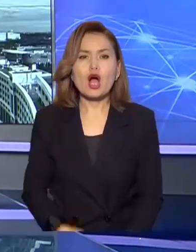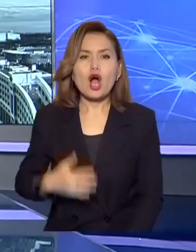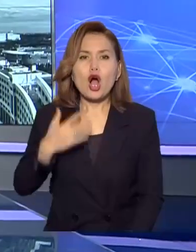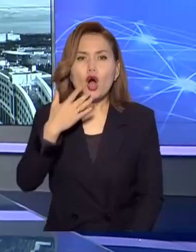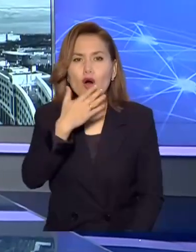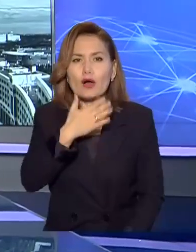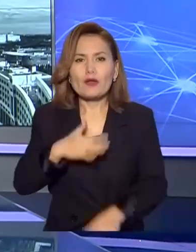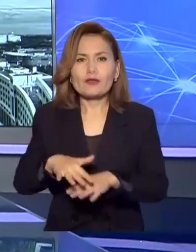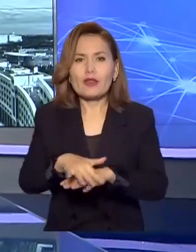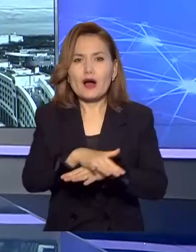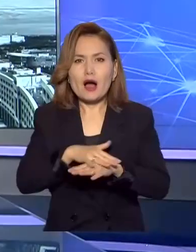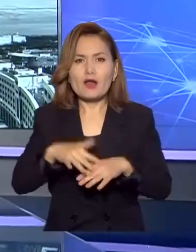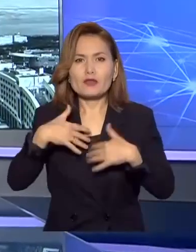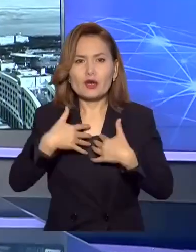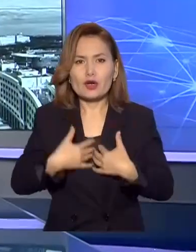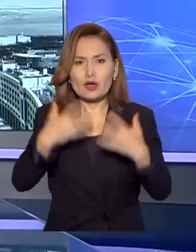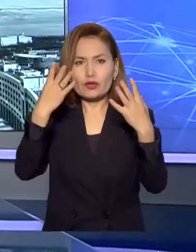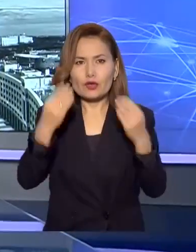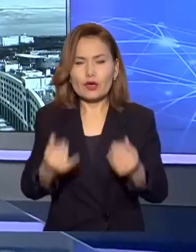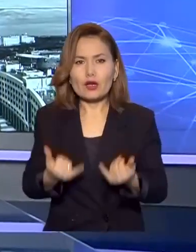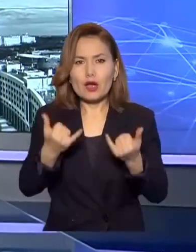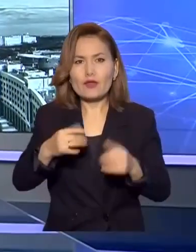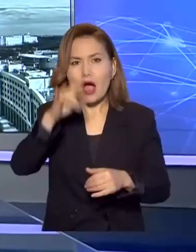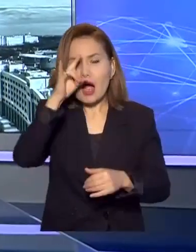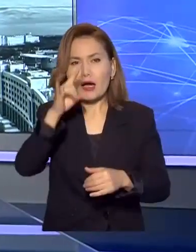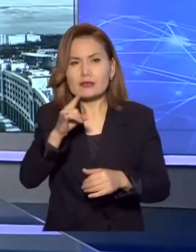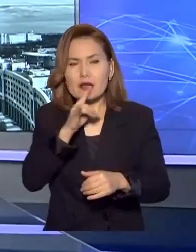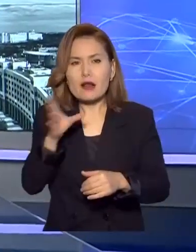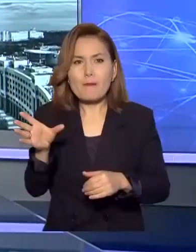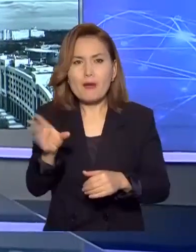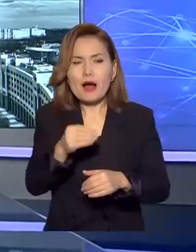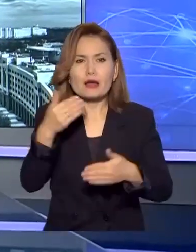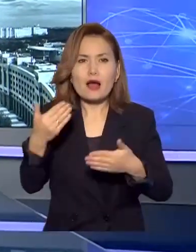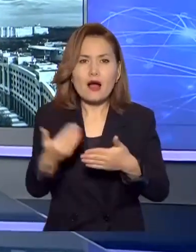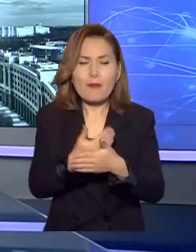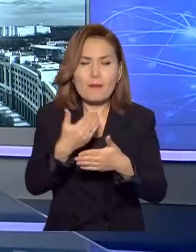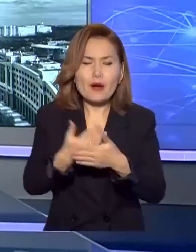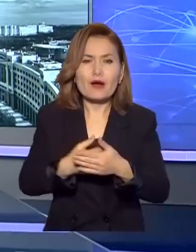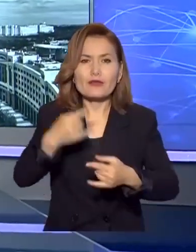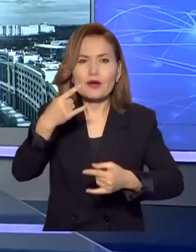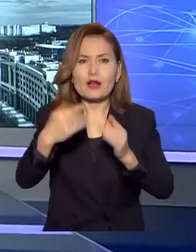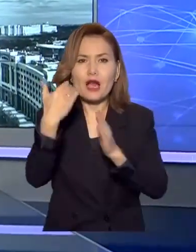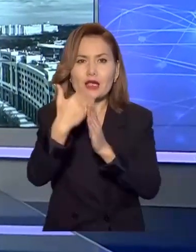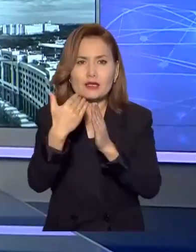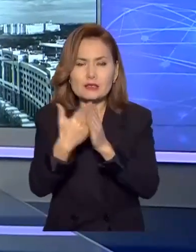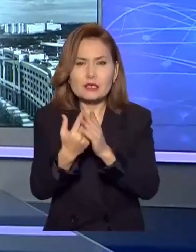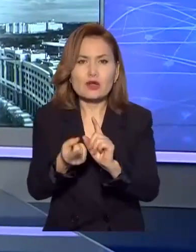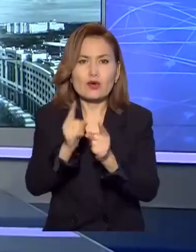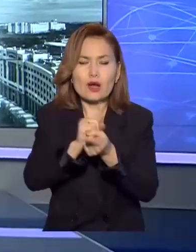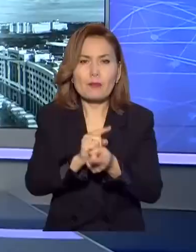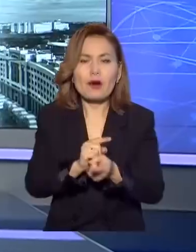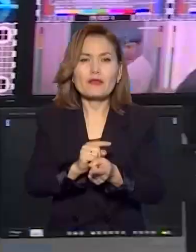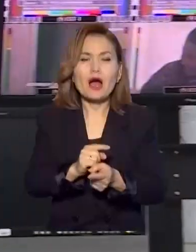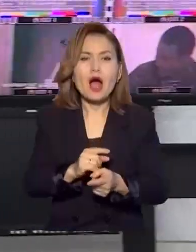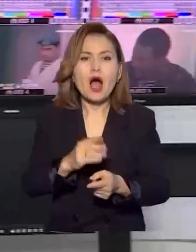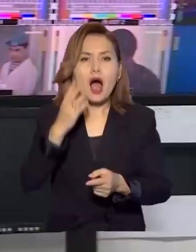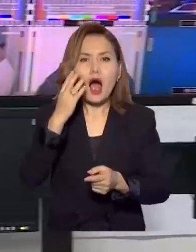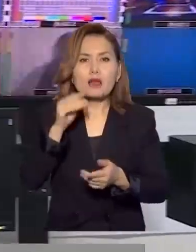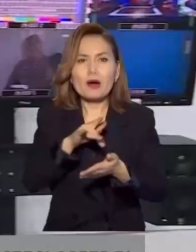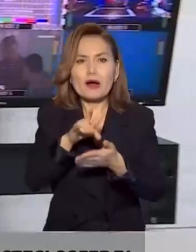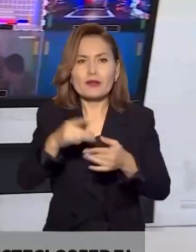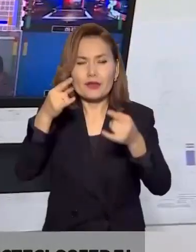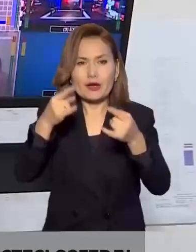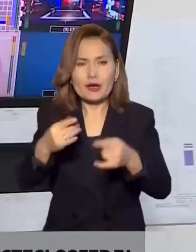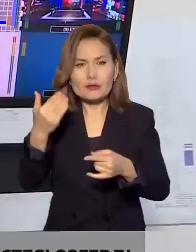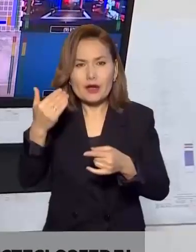Ұлттық аза тұту күніне орай бүгін еліміздегі барлық бұқаралық ақпарат құралдары хабар тарату кестесін өзгертті. Алматыда кабельді теледидар